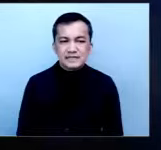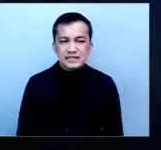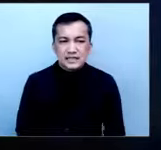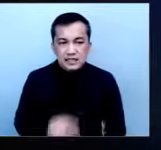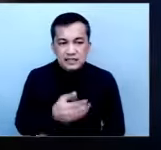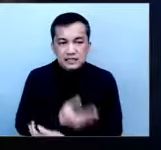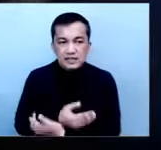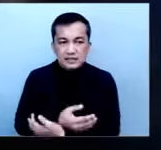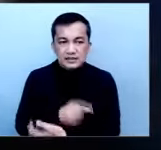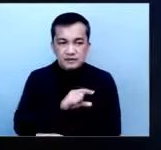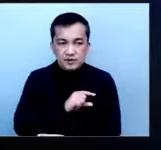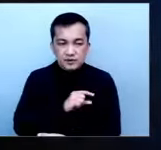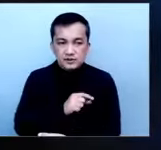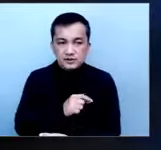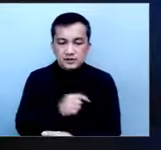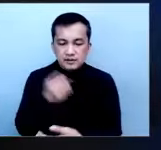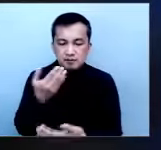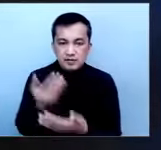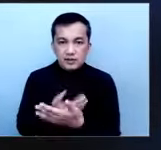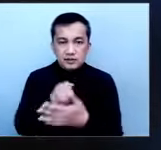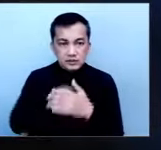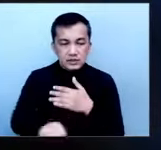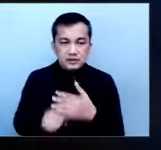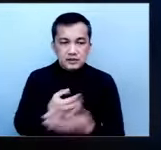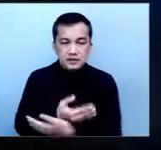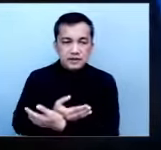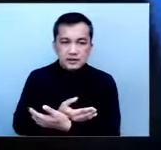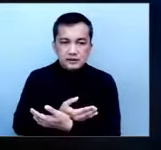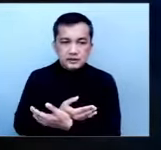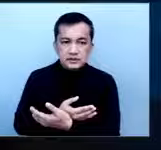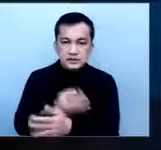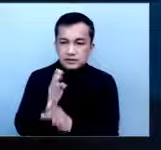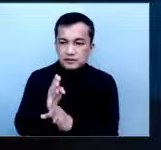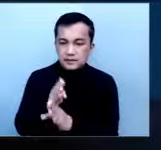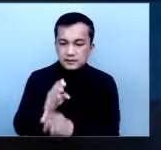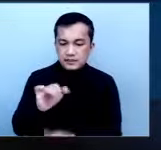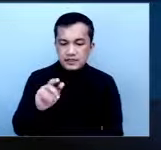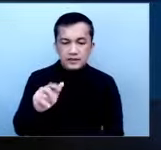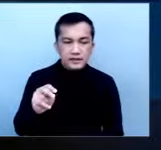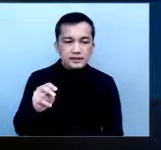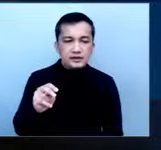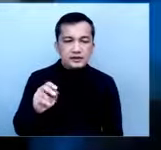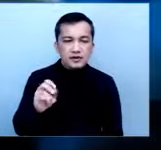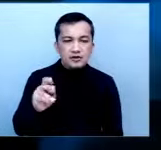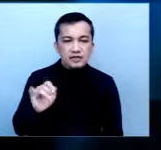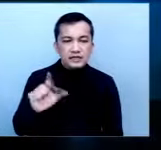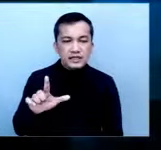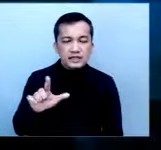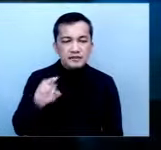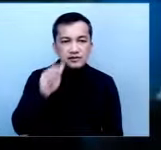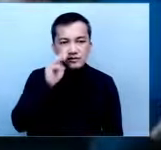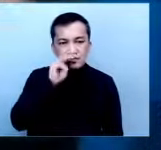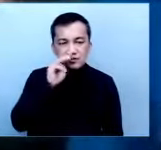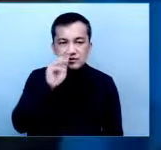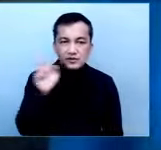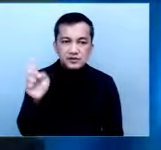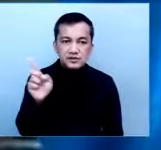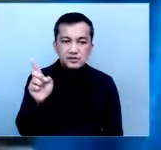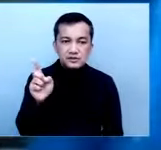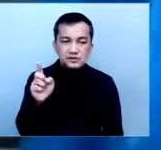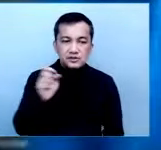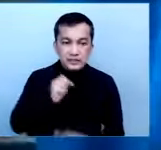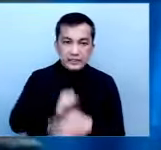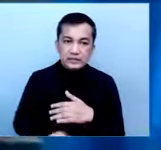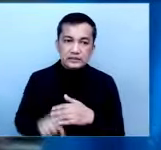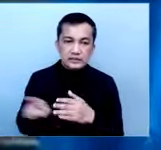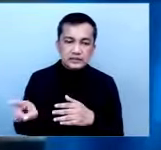na yan ang isang bagong silang na sanggol sa loob ng isang bus sa Calapan City, Oriental Mindoro. Doon na kasi inabutan ng panganak